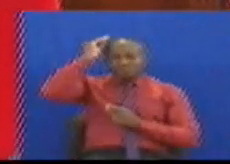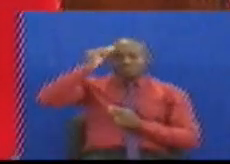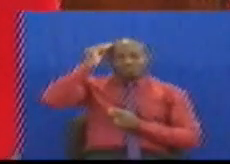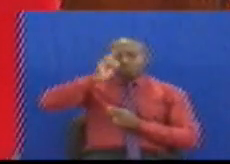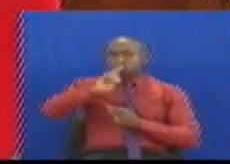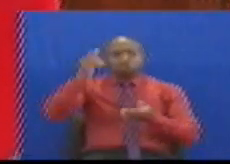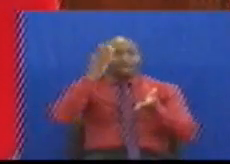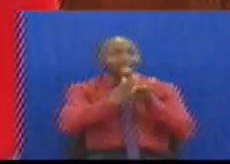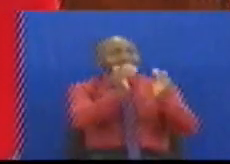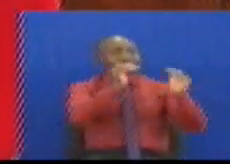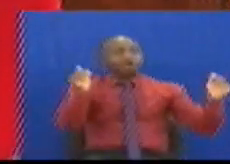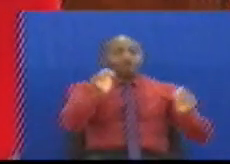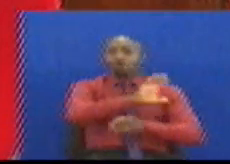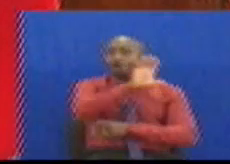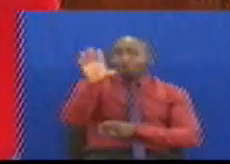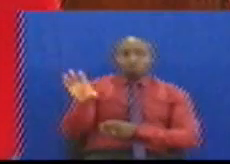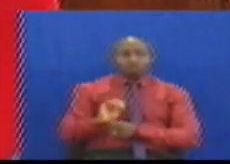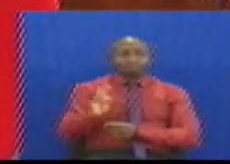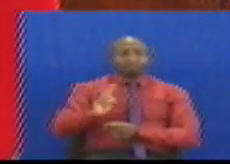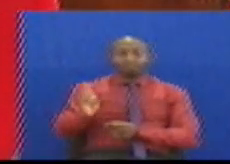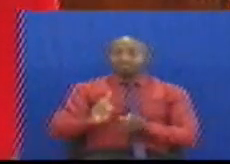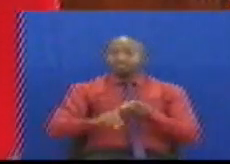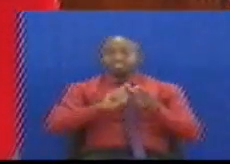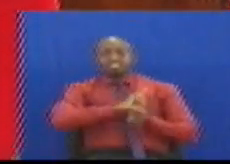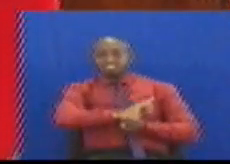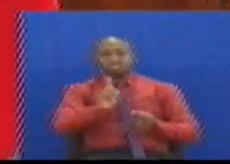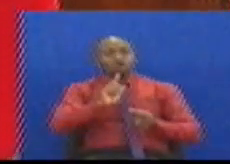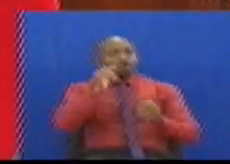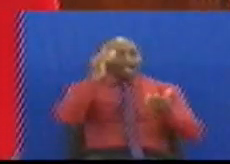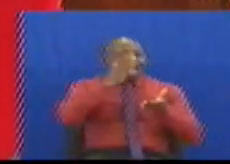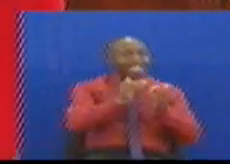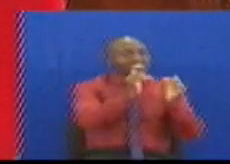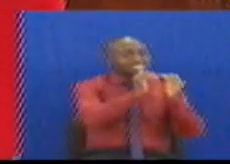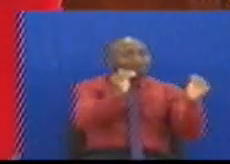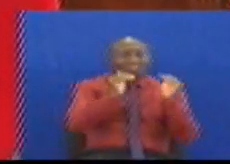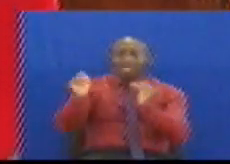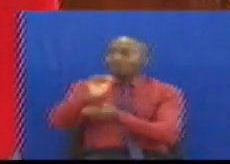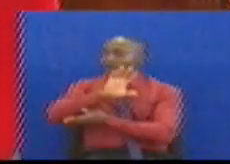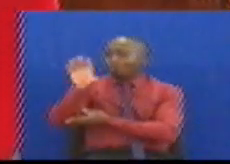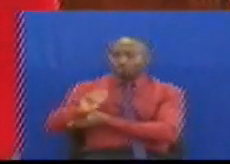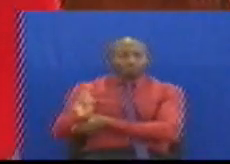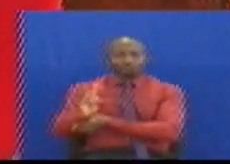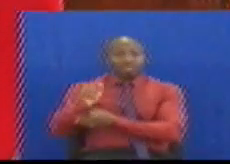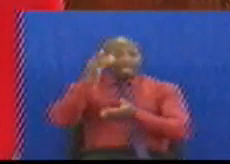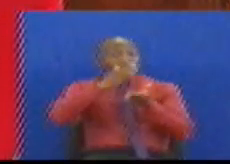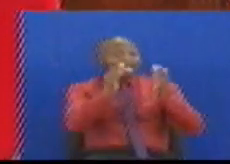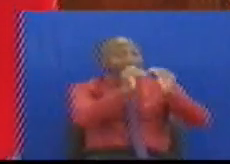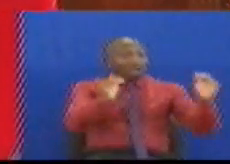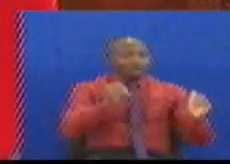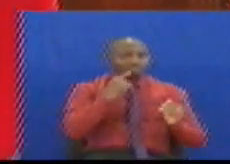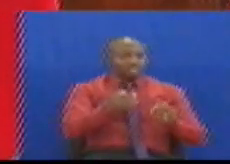sawa kwa wote. Na ilipaswa kuwa haki sawa kwa wote, sio haki sawa sawa kwa wote. Kwa sababu haki sawa kwa wote, it depends